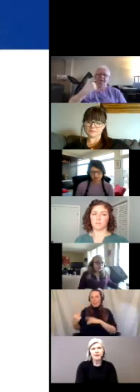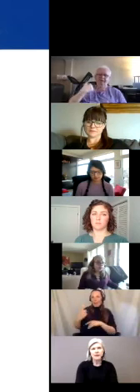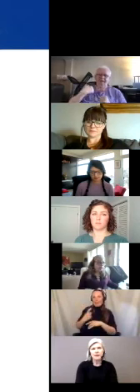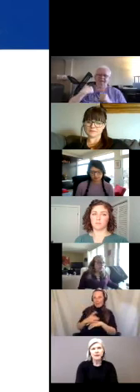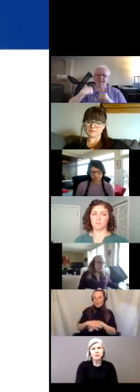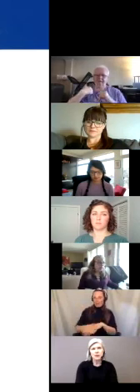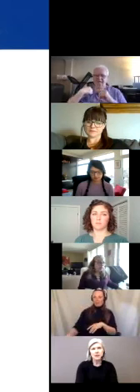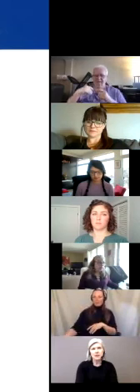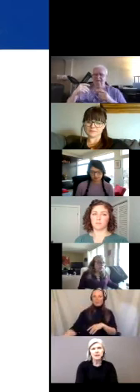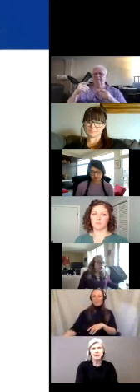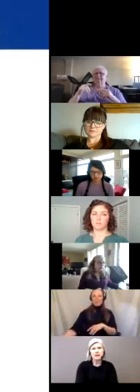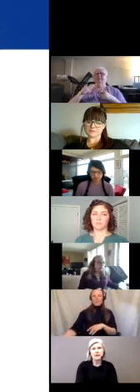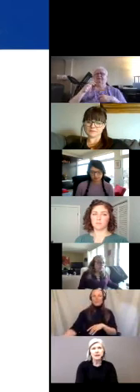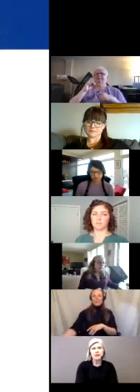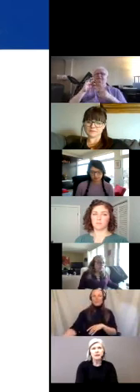En fait,